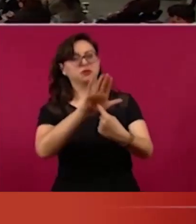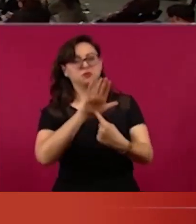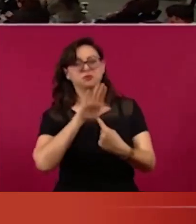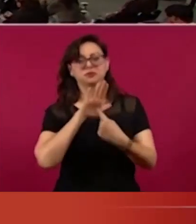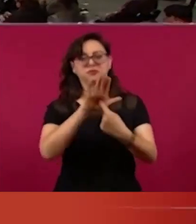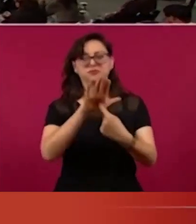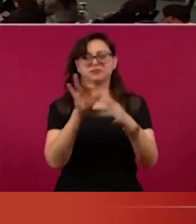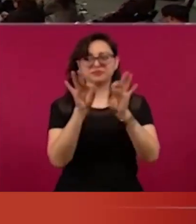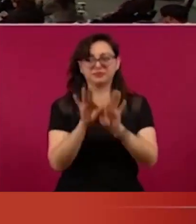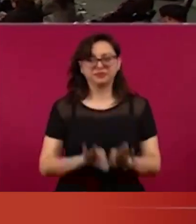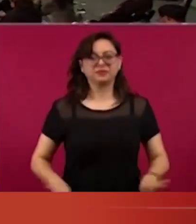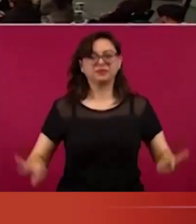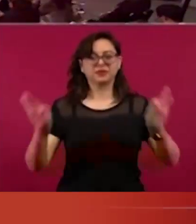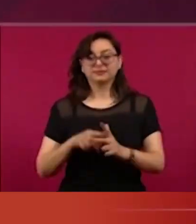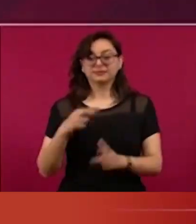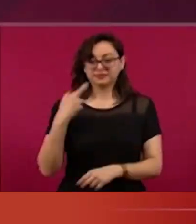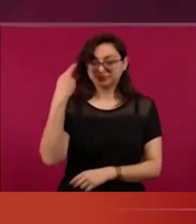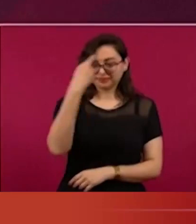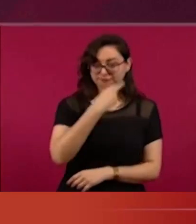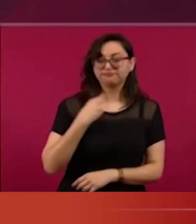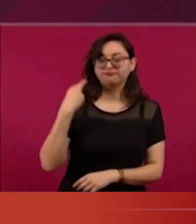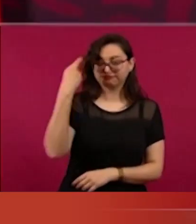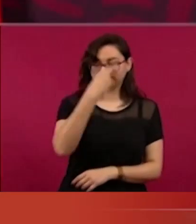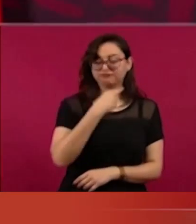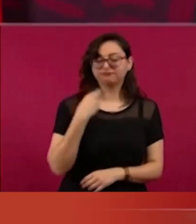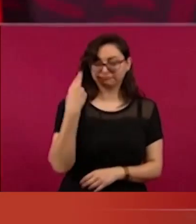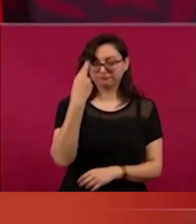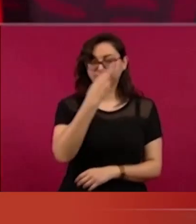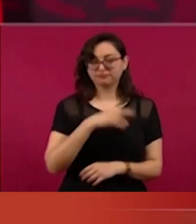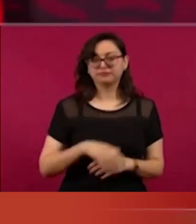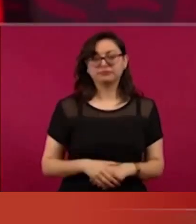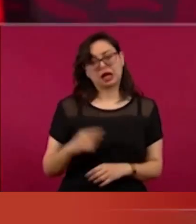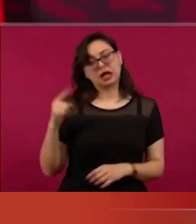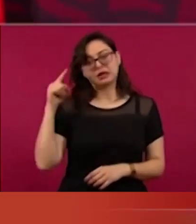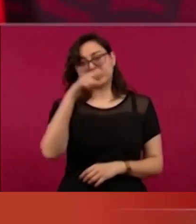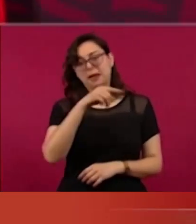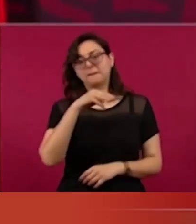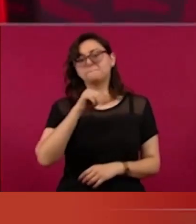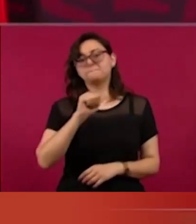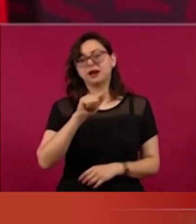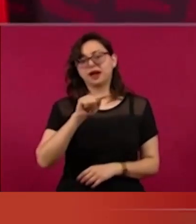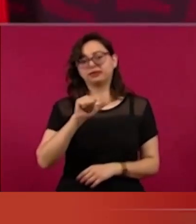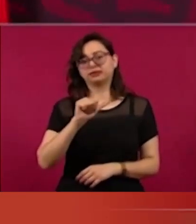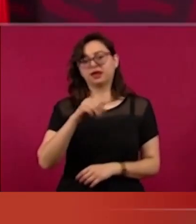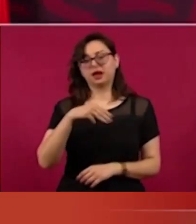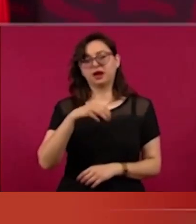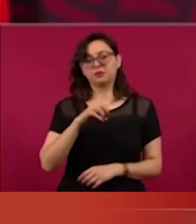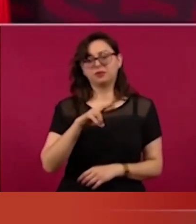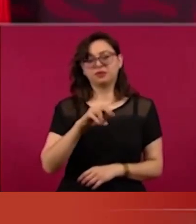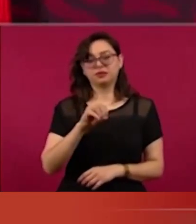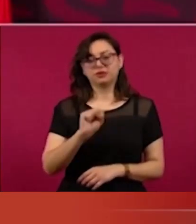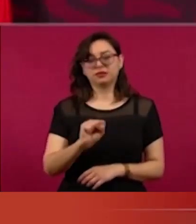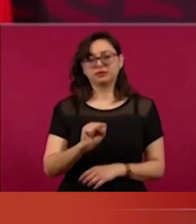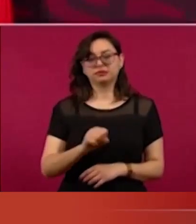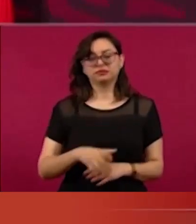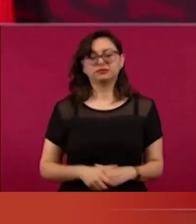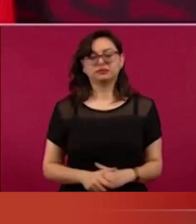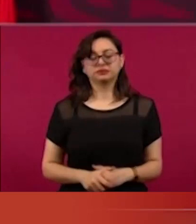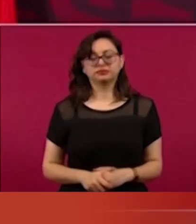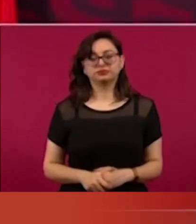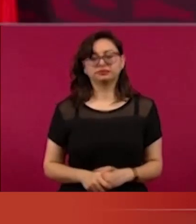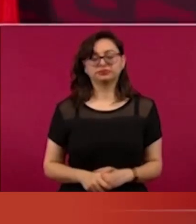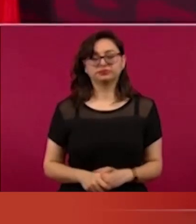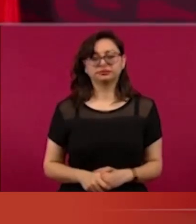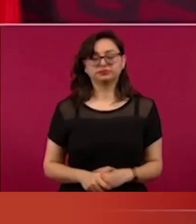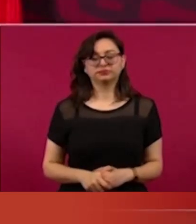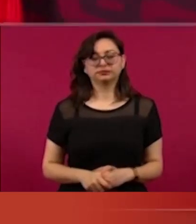品，我们掌握的信息是他们越过边境去墨西哥买药，和当地团体发生了冲突，随后被扣留。